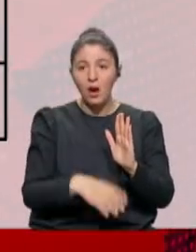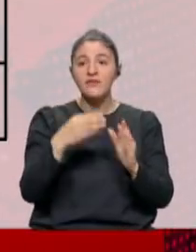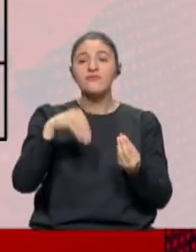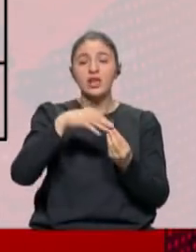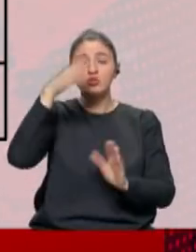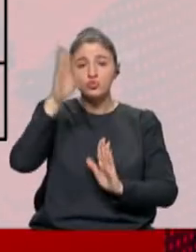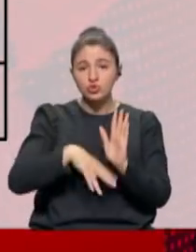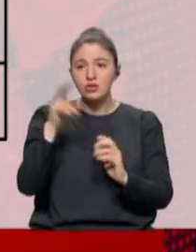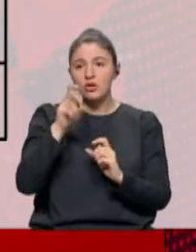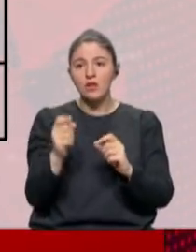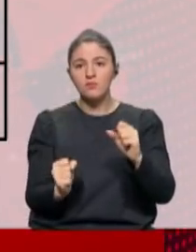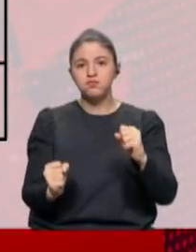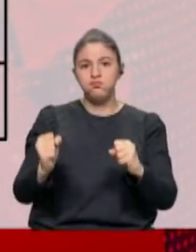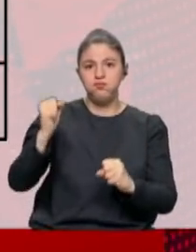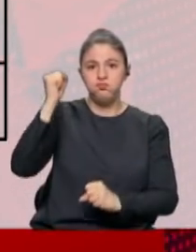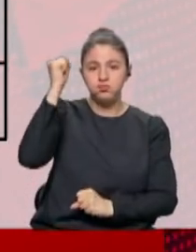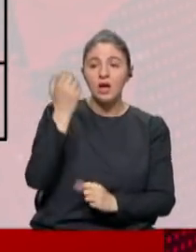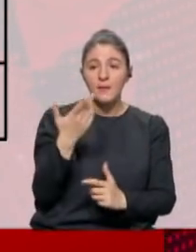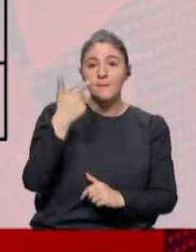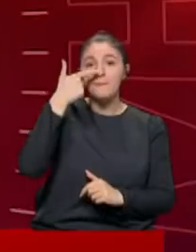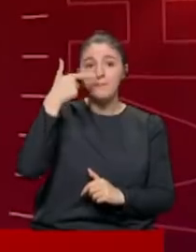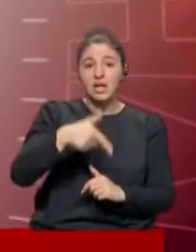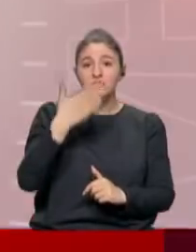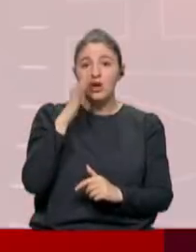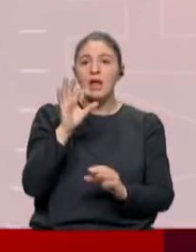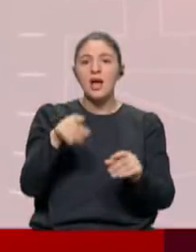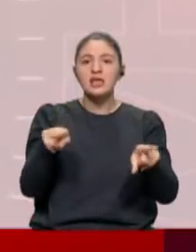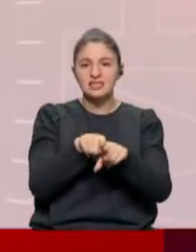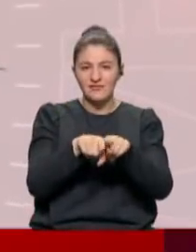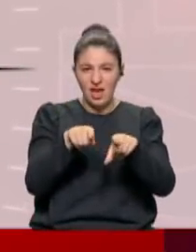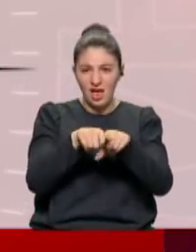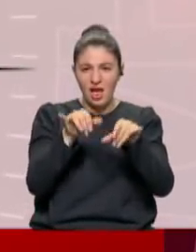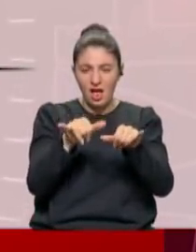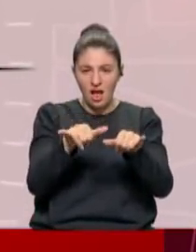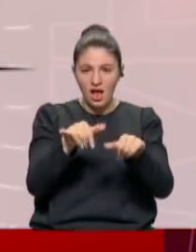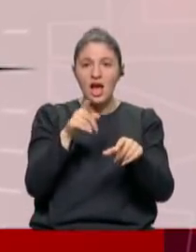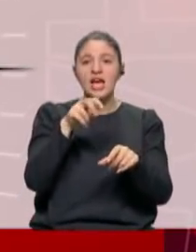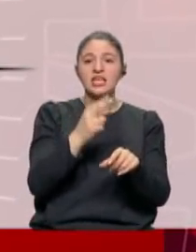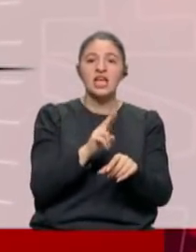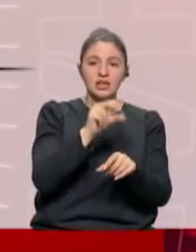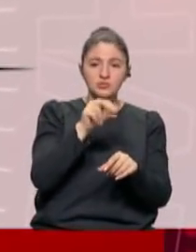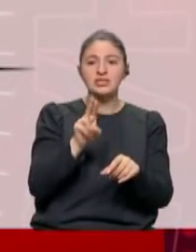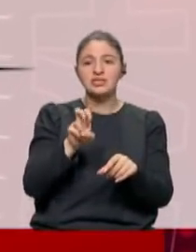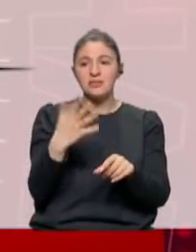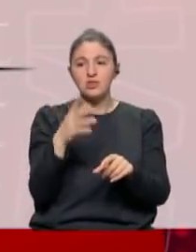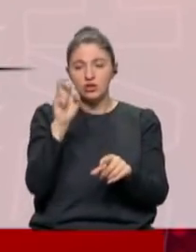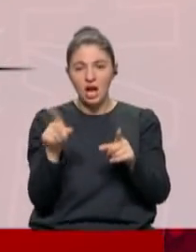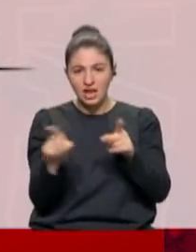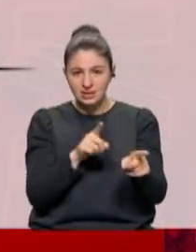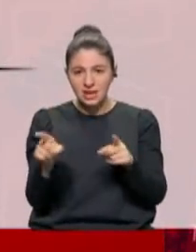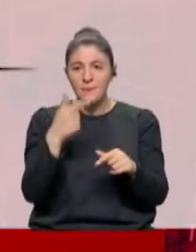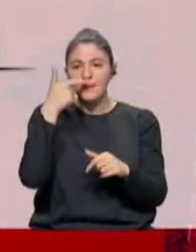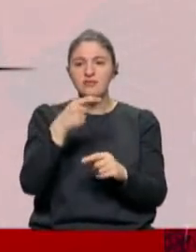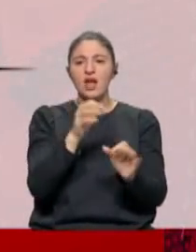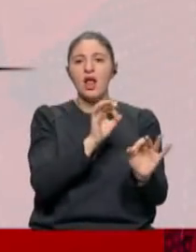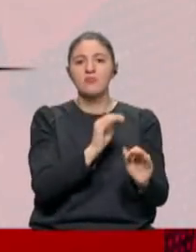Faiz düştükçe dolar kuru yükseldi. Petrol hemen hemen aynı seviyedeyken, 70 ile 85 dolar arasındayken Türkiye'de benzin